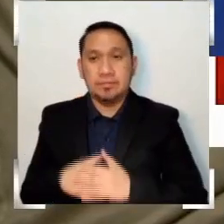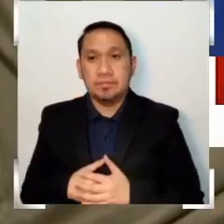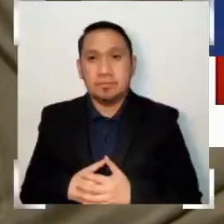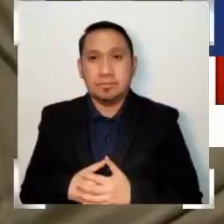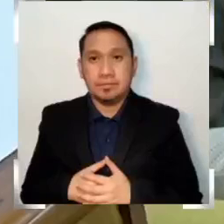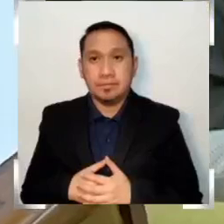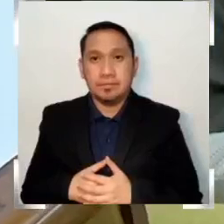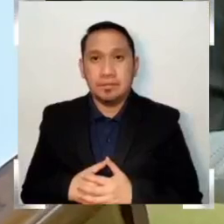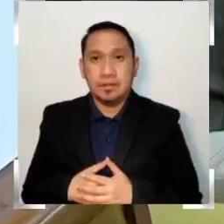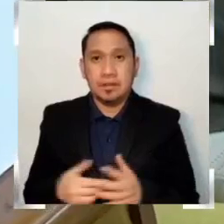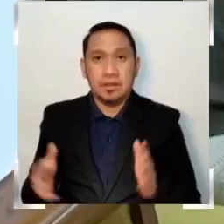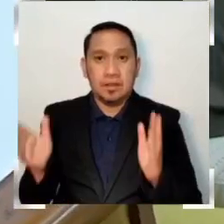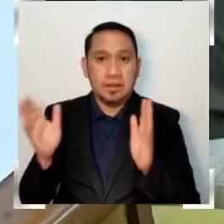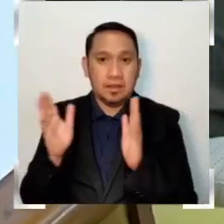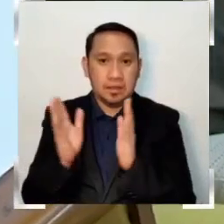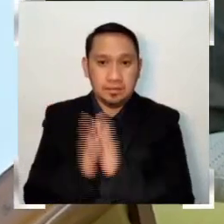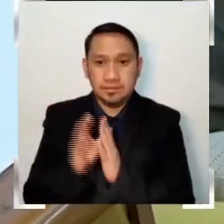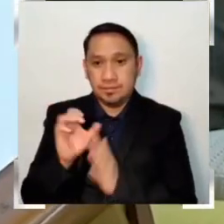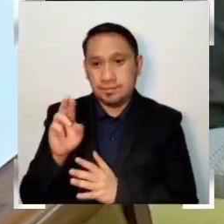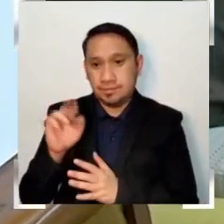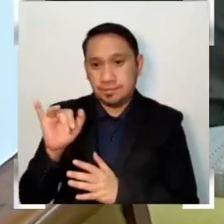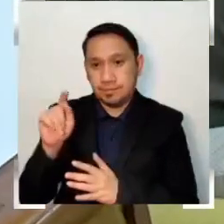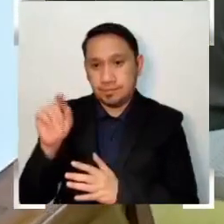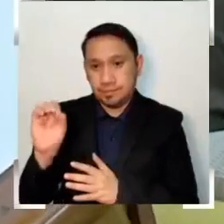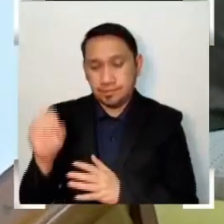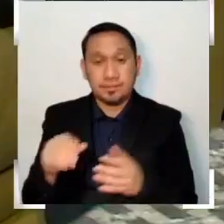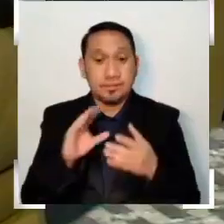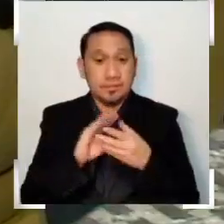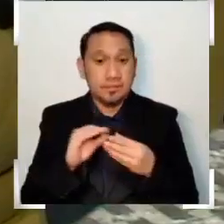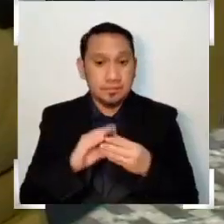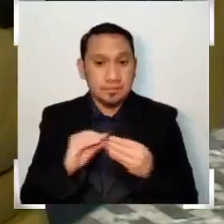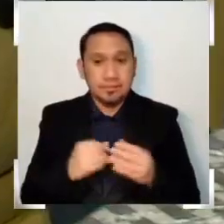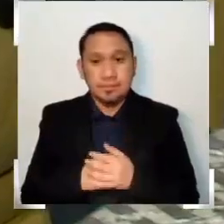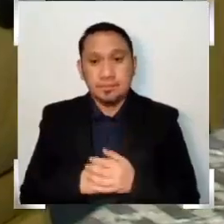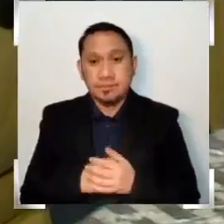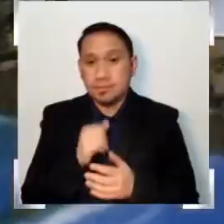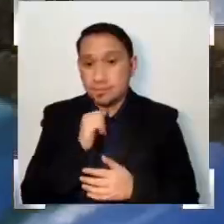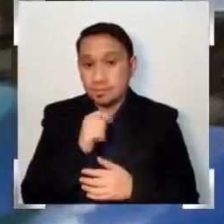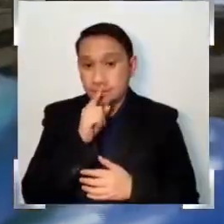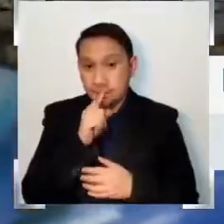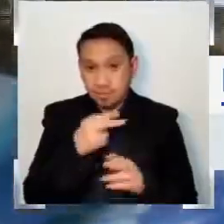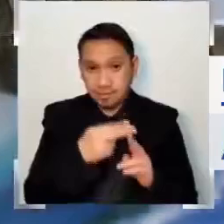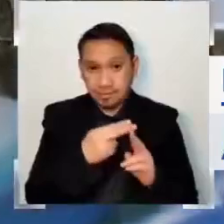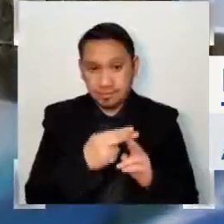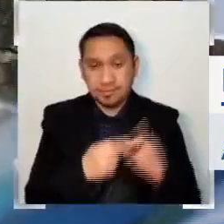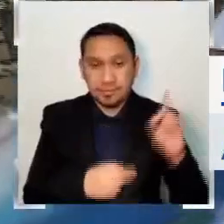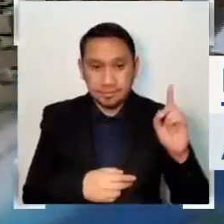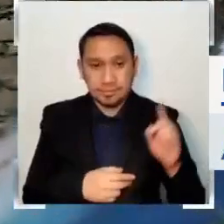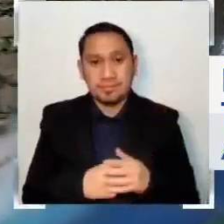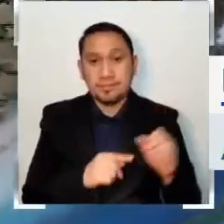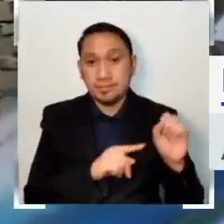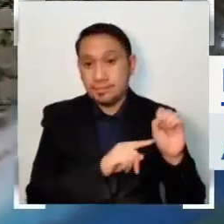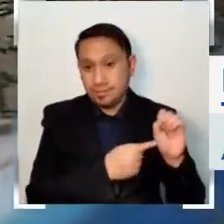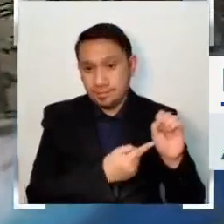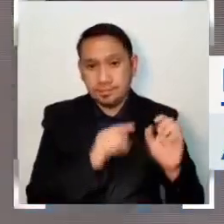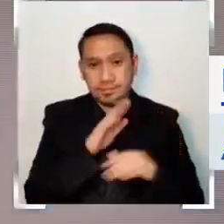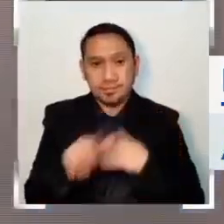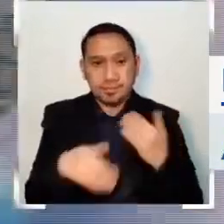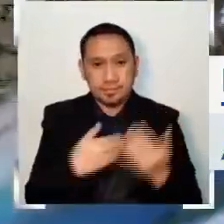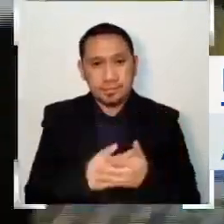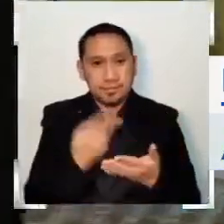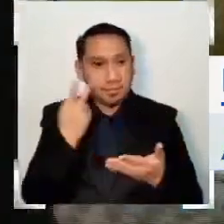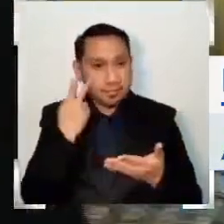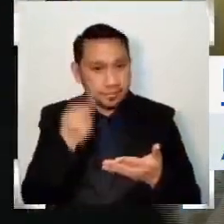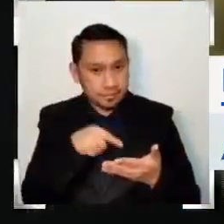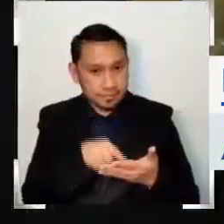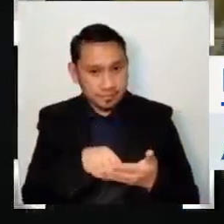mag-invest sa crypto. Kwento ng isa sa mga biktimang si Alex, hindi niya tunay na pangalan. Nagsimula ang lahat sa nakita niyang alok na